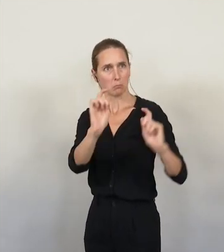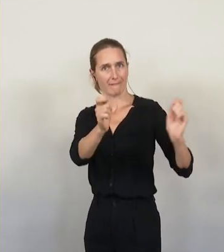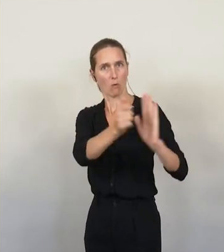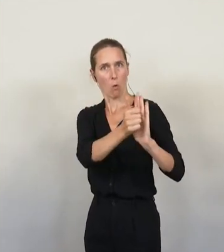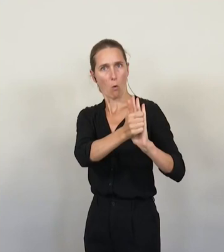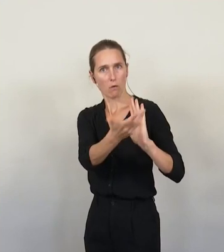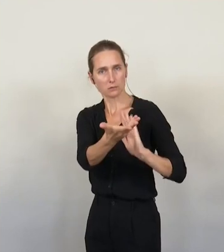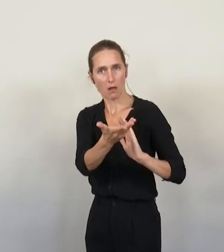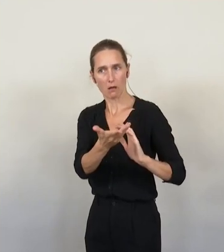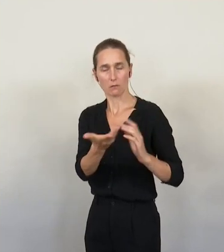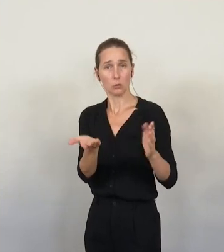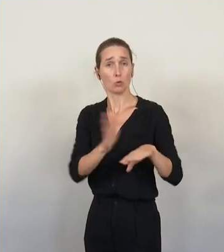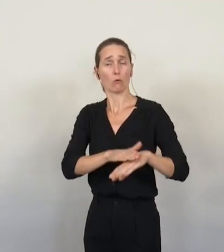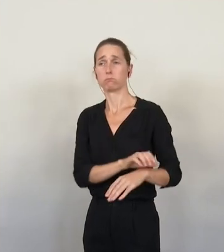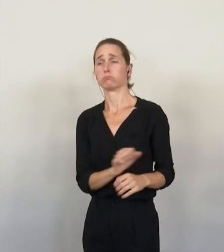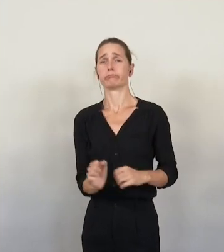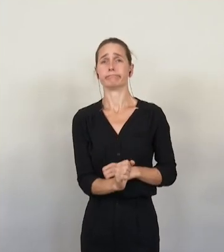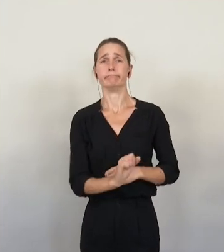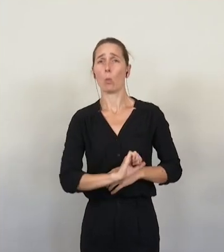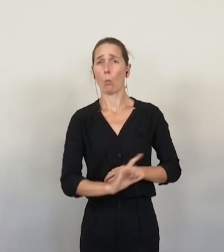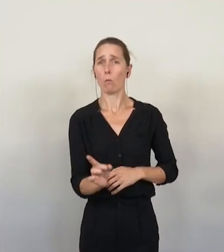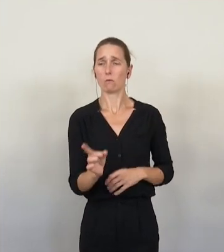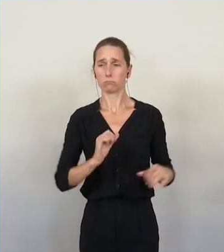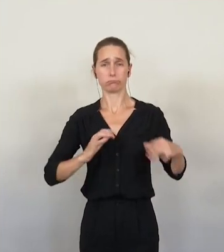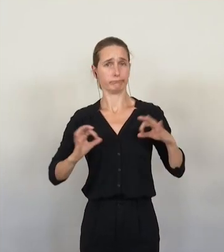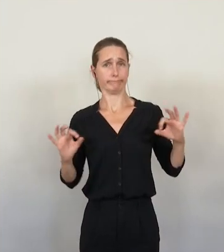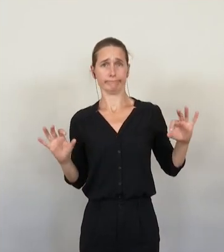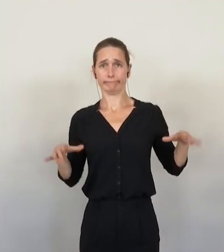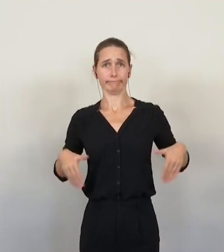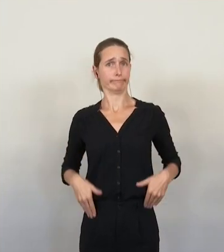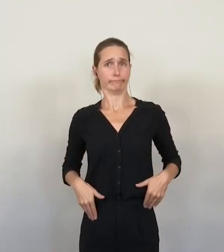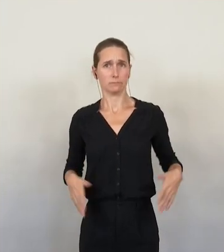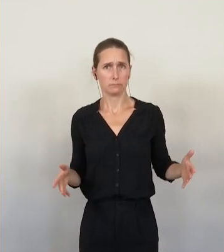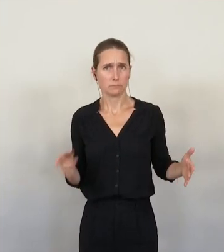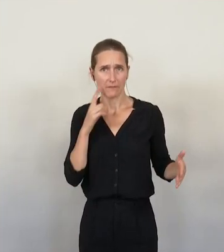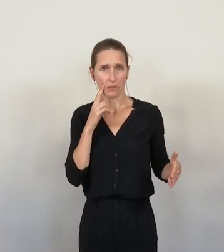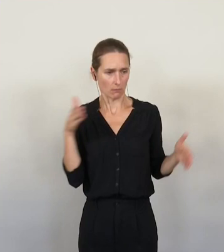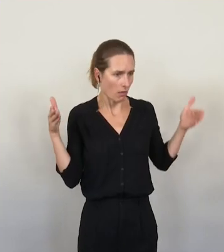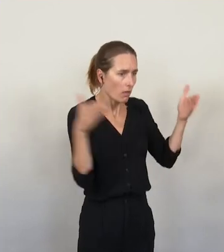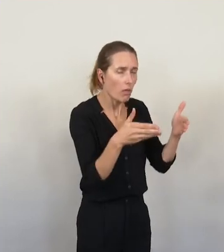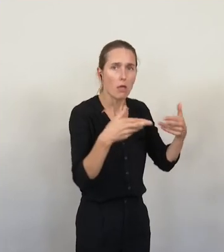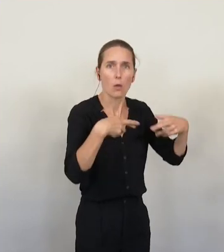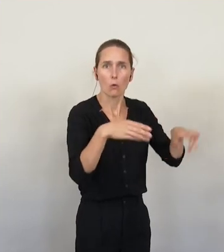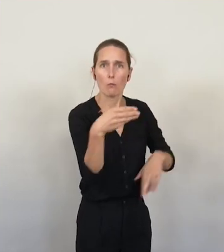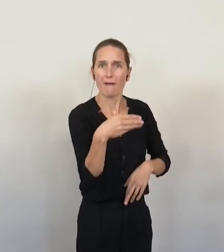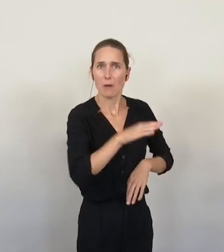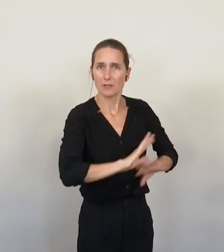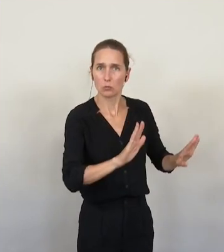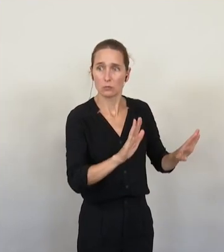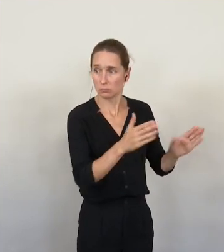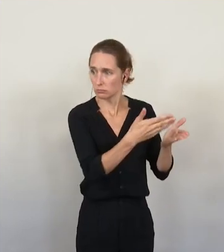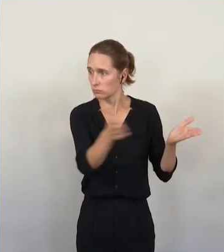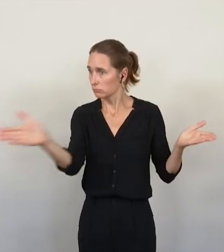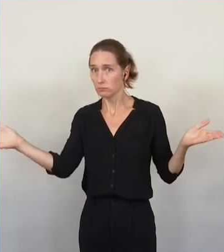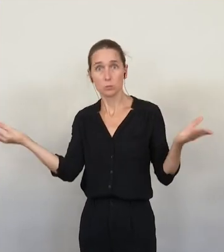arrêtés et donc pourquoi vous limitez votre action à la rue marbuf alors que vous pouvez l'exercer